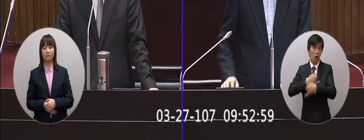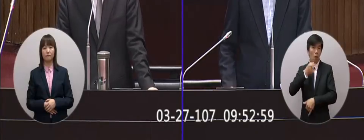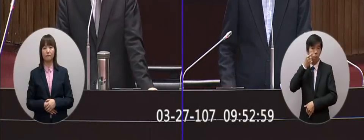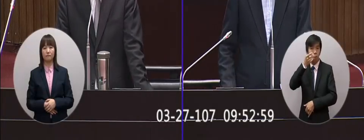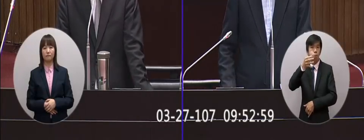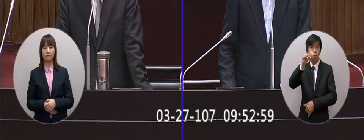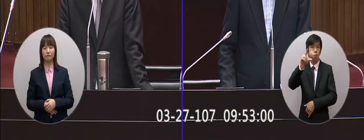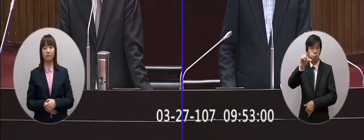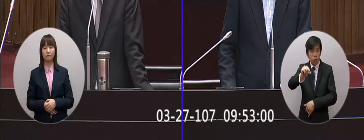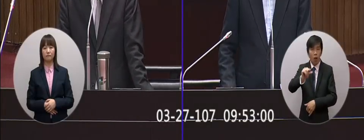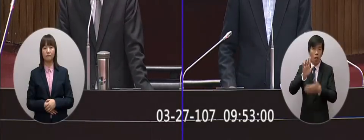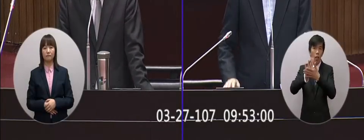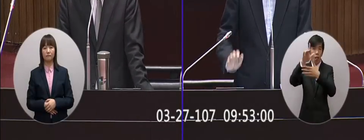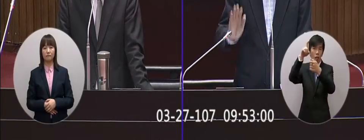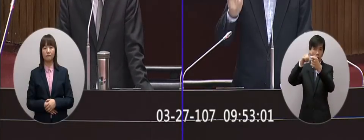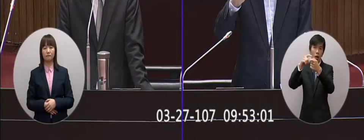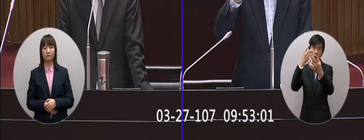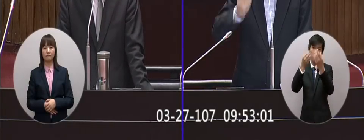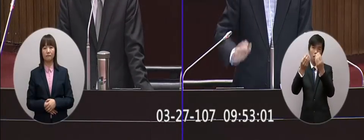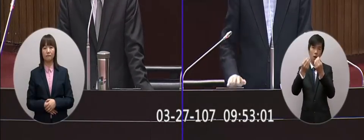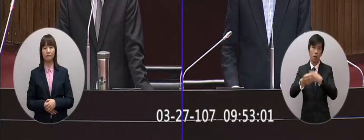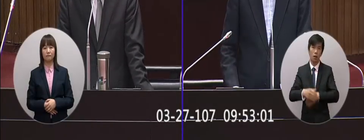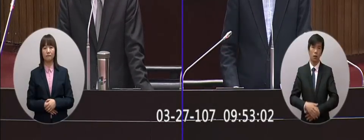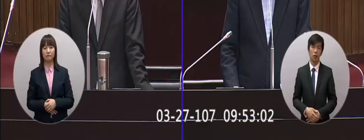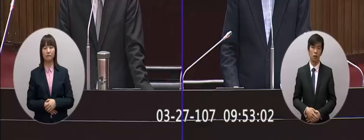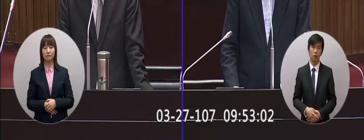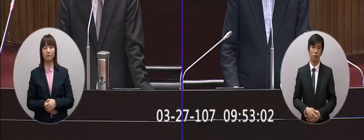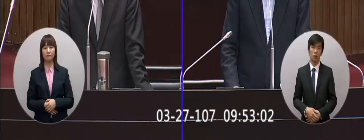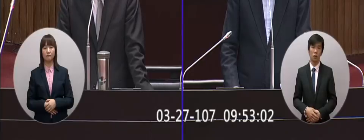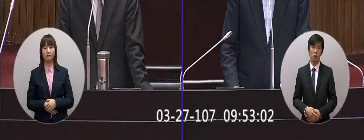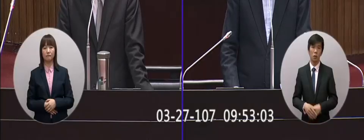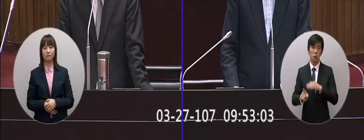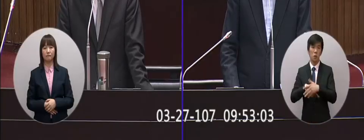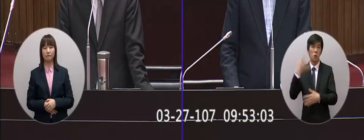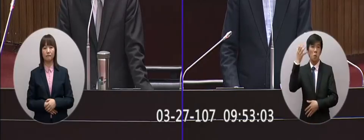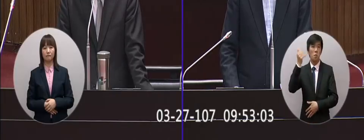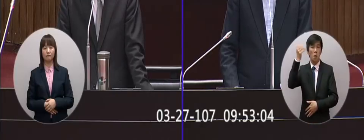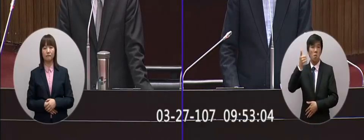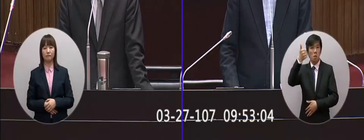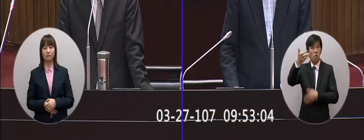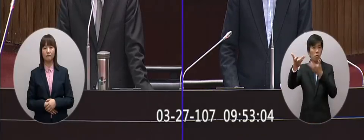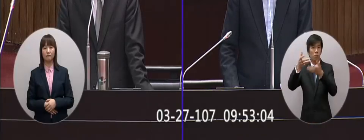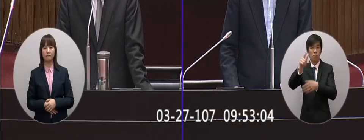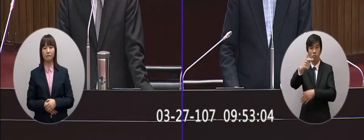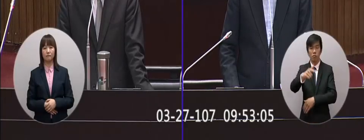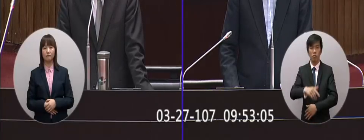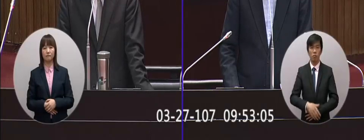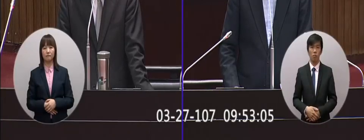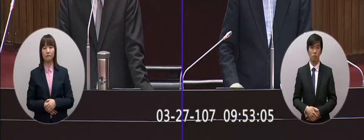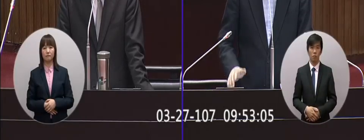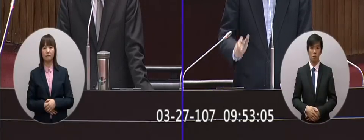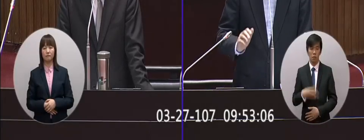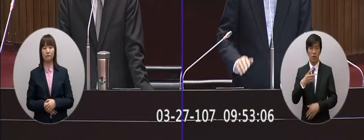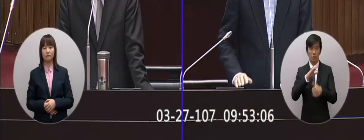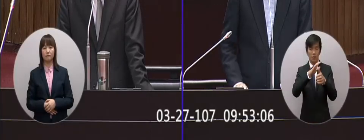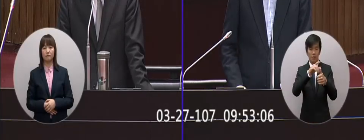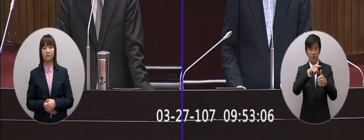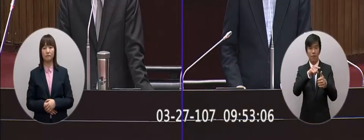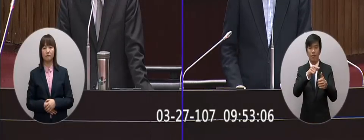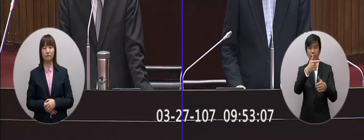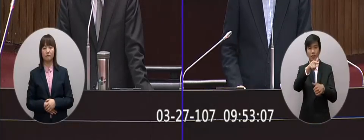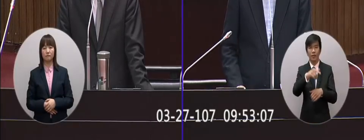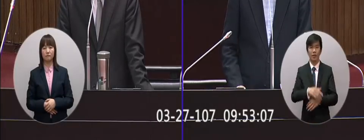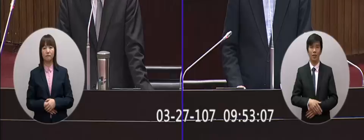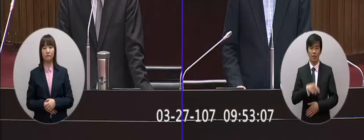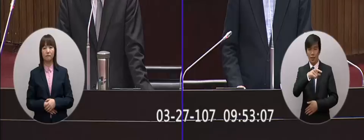有未来的前景，我想不要光讲一些好听的话了哈。当然不能苛责你太多，你刚当院